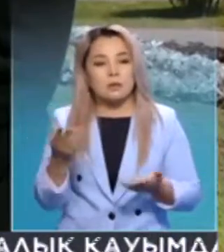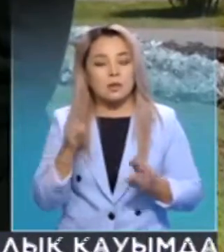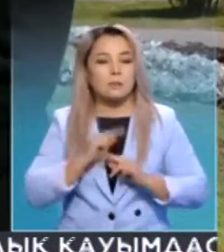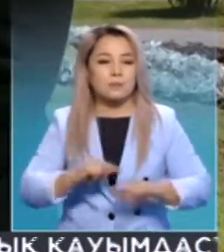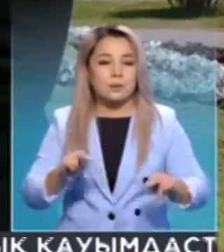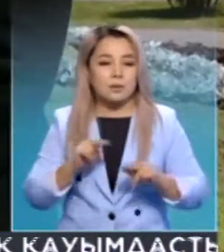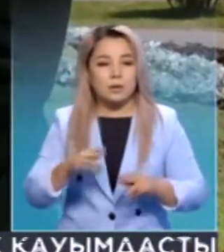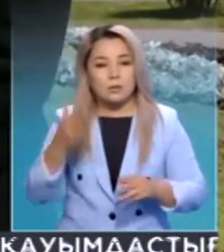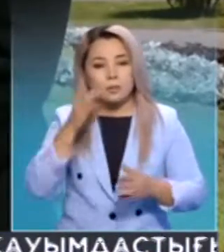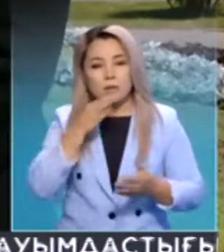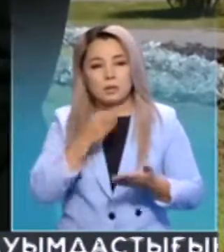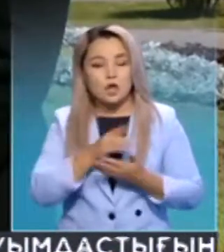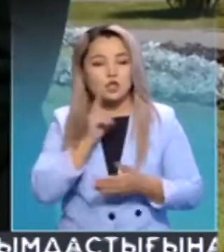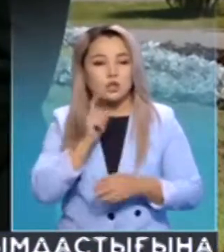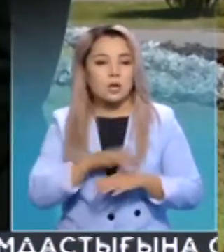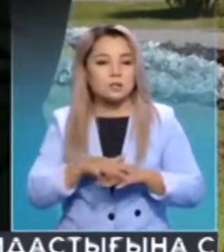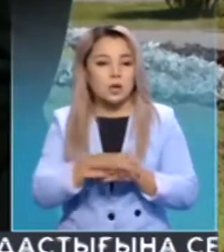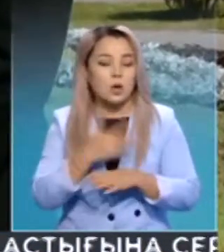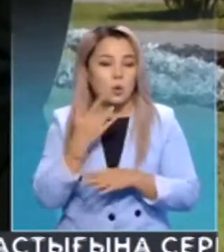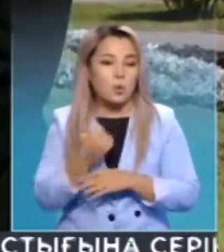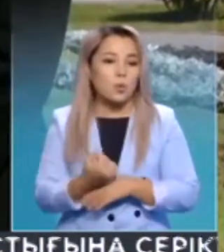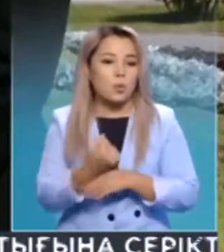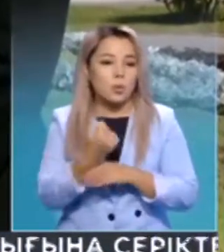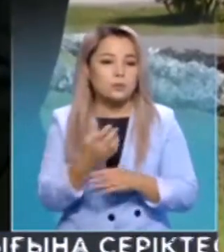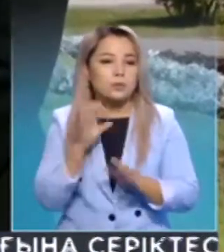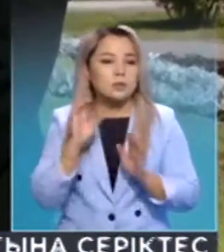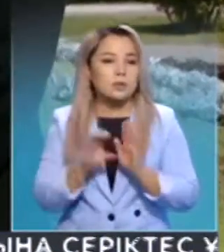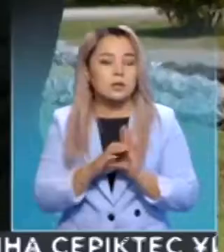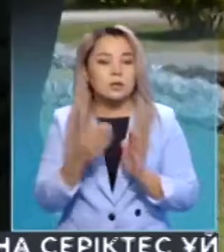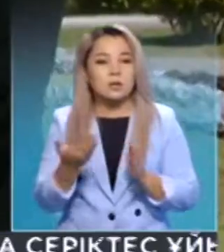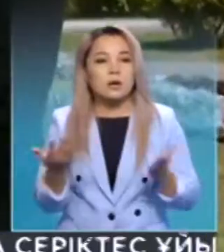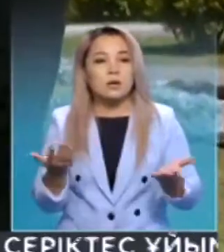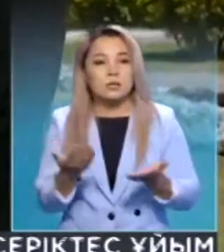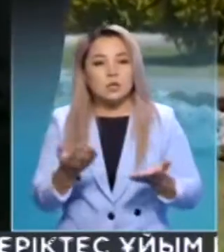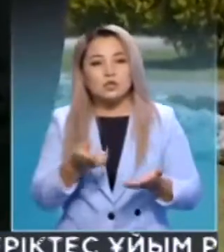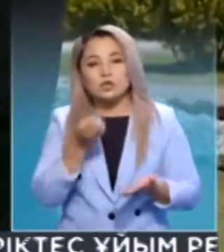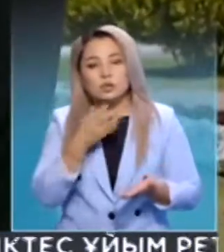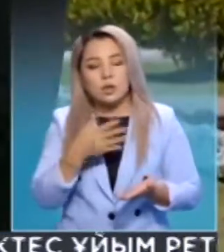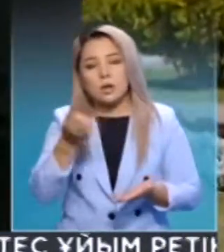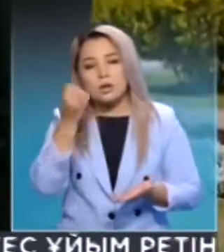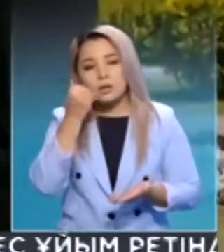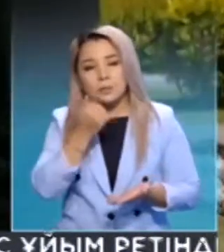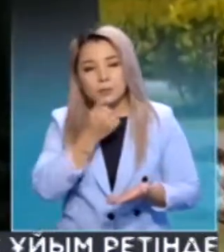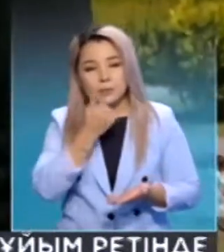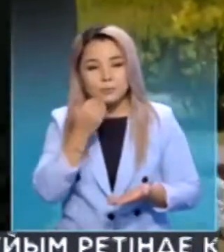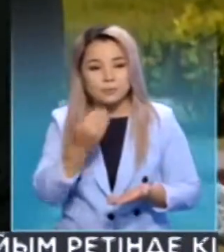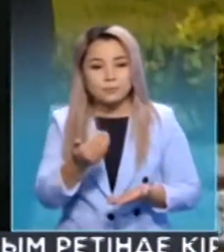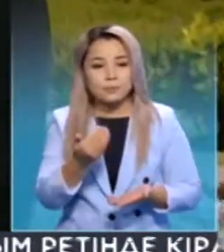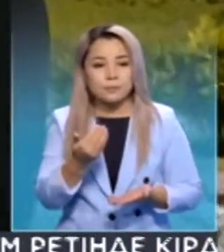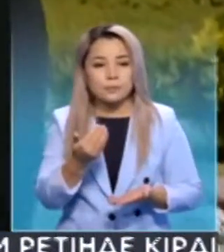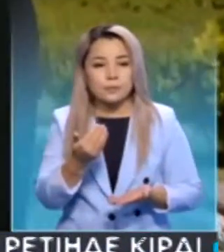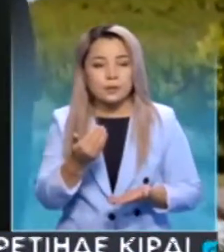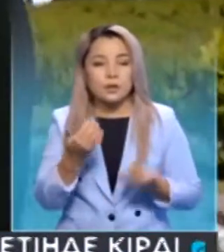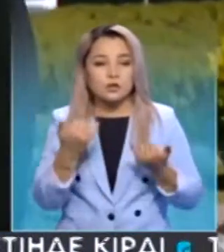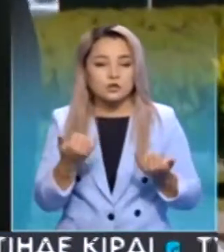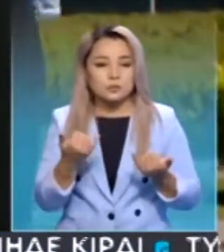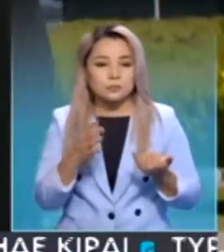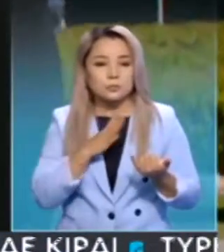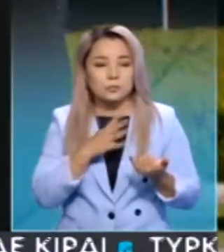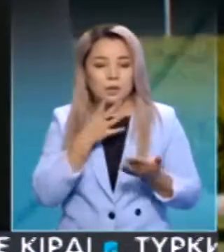беру саласына қатысты жастарды қолдау бойынша, ойыңызды айтып өтсеңіз? Жақсы, рахмет. Жаңа